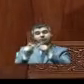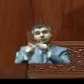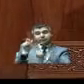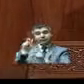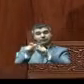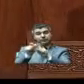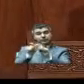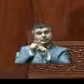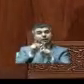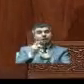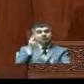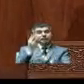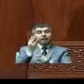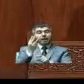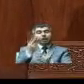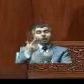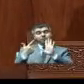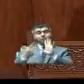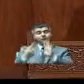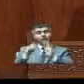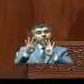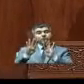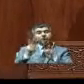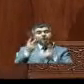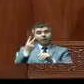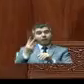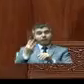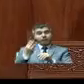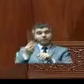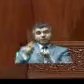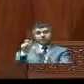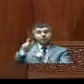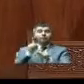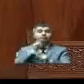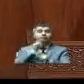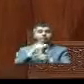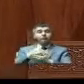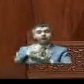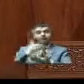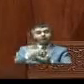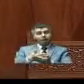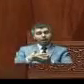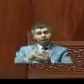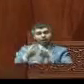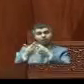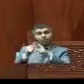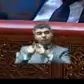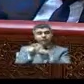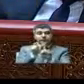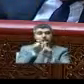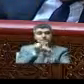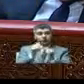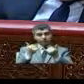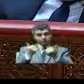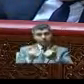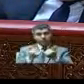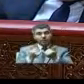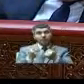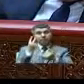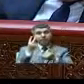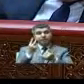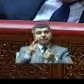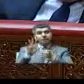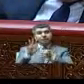القارس، وذلك من خلال تقديم الخدمات الإنسانية لهم من طعام ومن إطعام وتطبيب، وكذا إيواء جزء